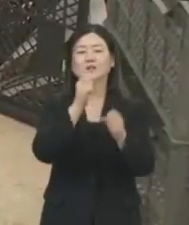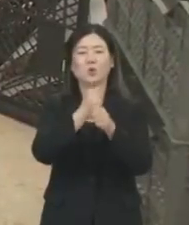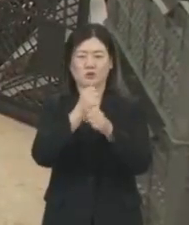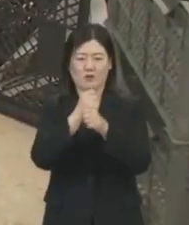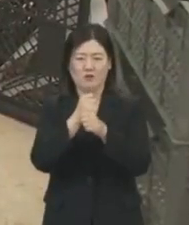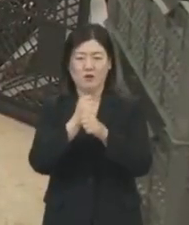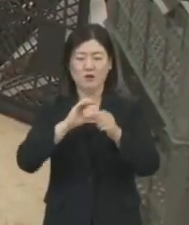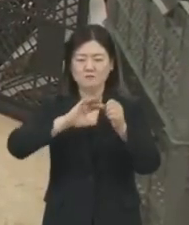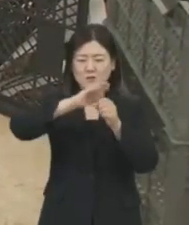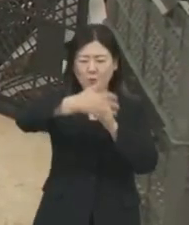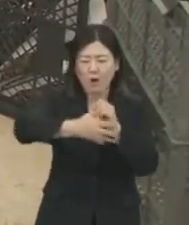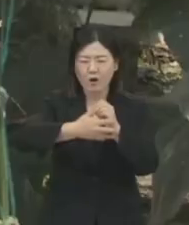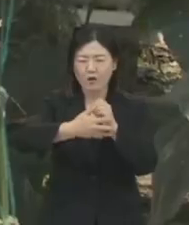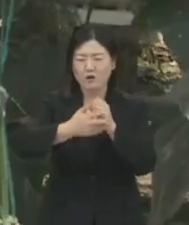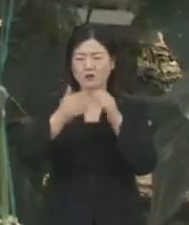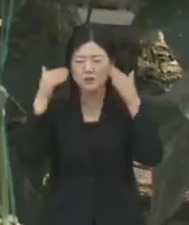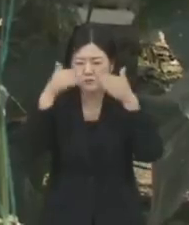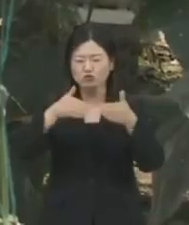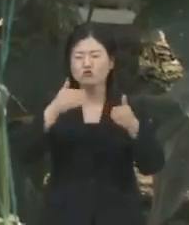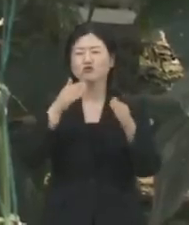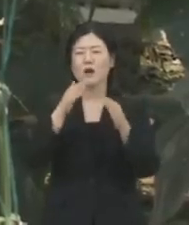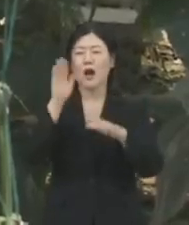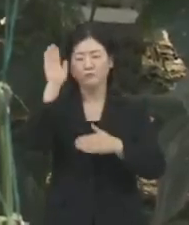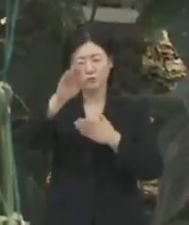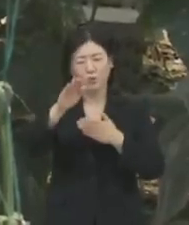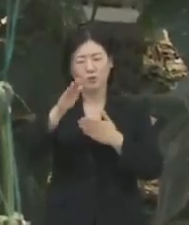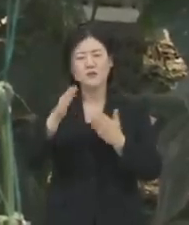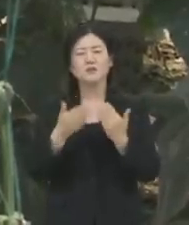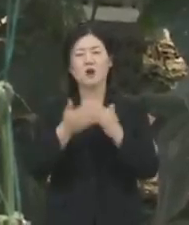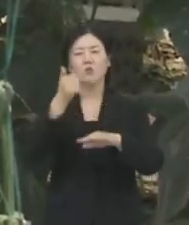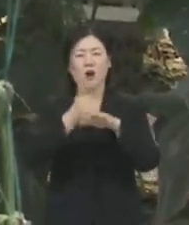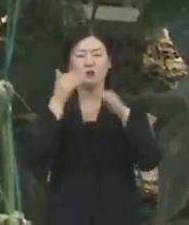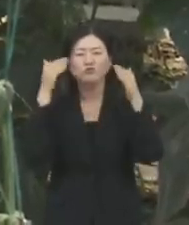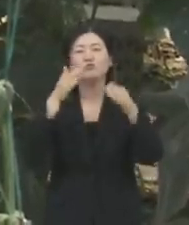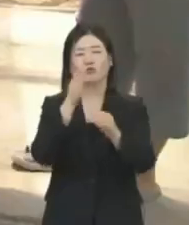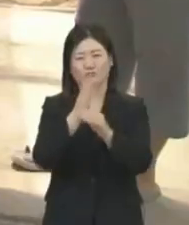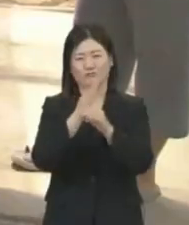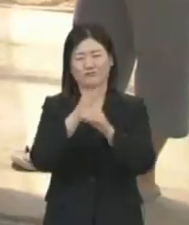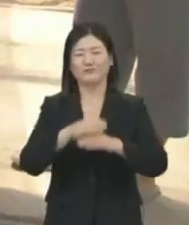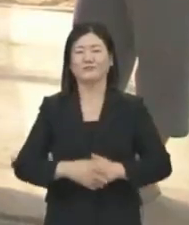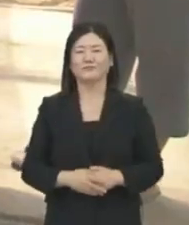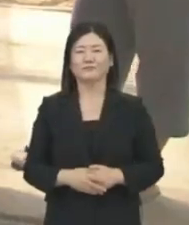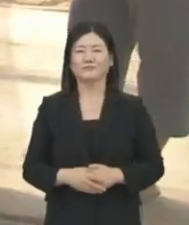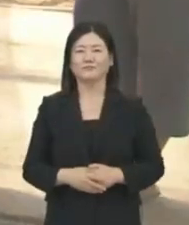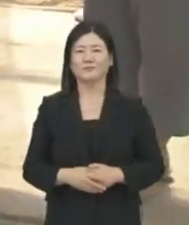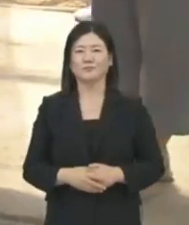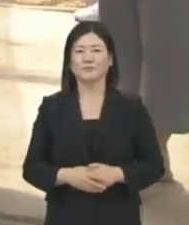등 브랜드 글로벌화에도 주력하고 있어 앞으로 성과가 주목됩니다. TJB 김진석입니다.